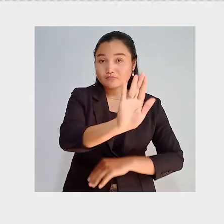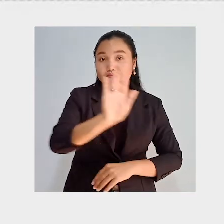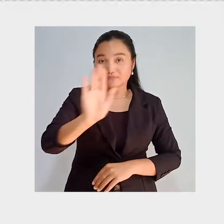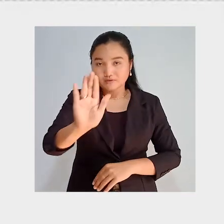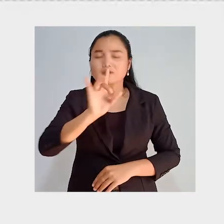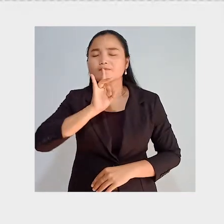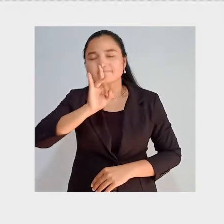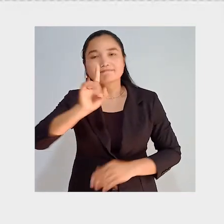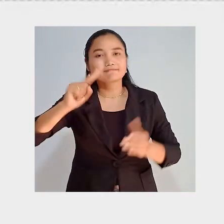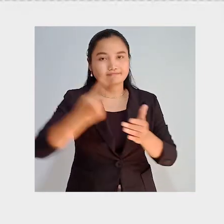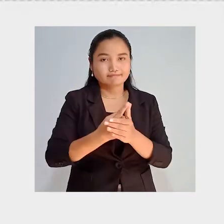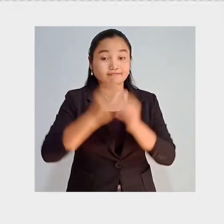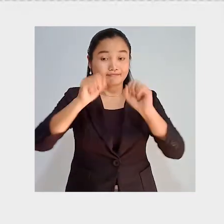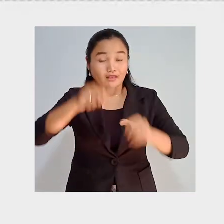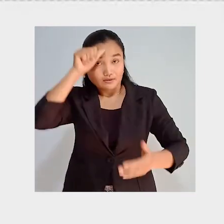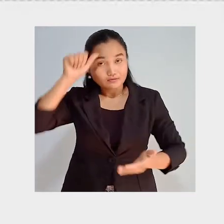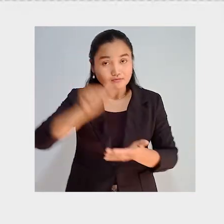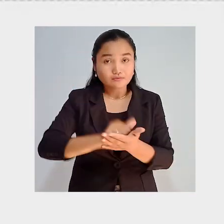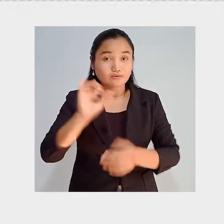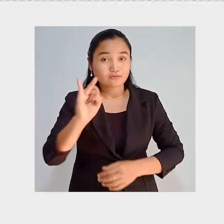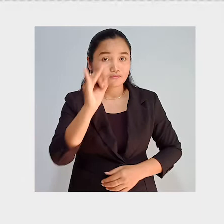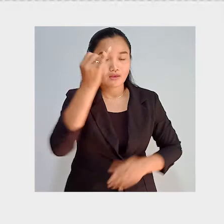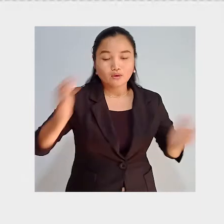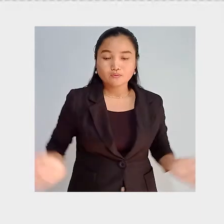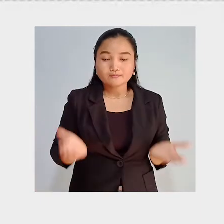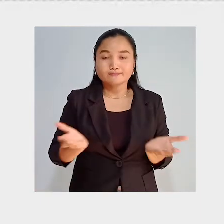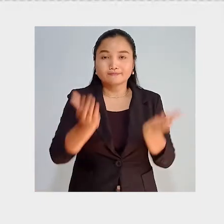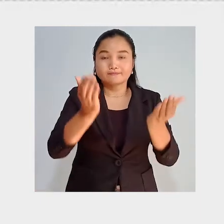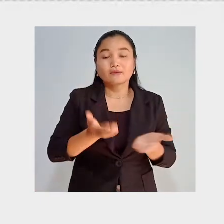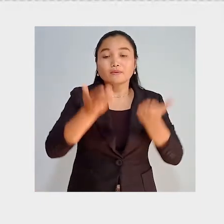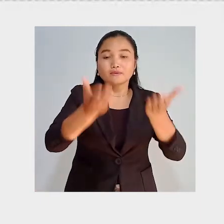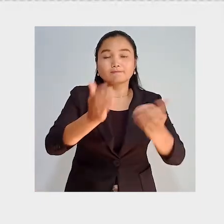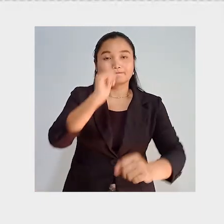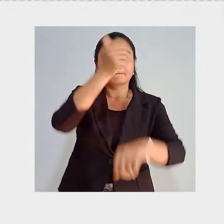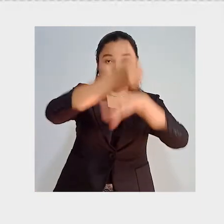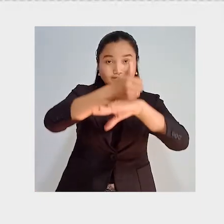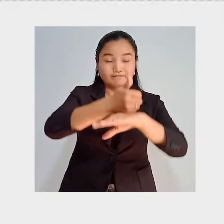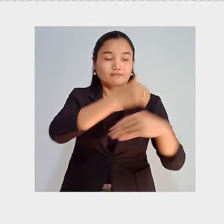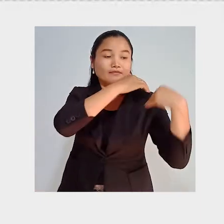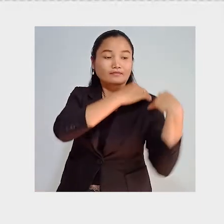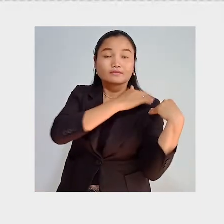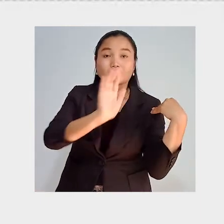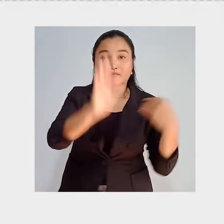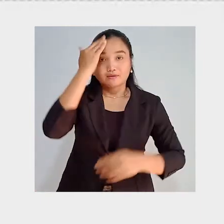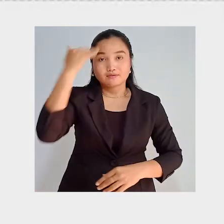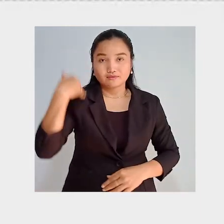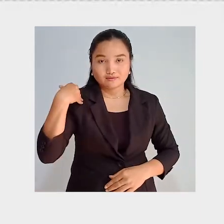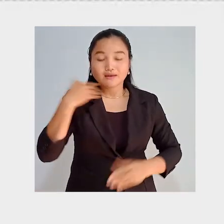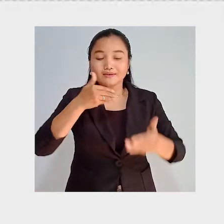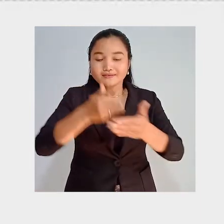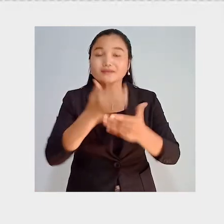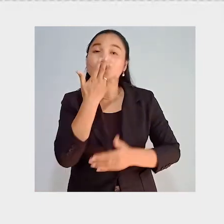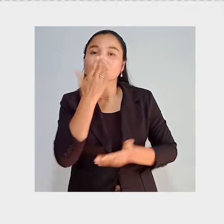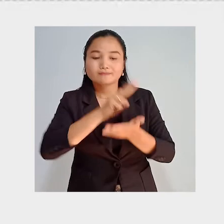ជានឹងបានចូលរួមចំណែកក្នុងការសម្រេចនៅការលើកកម្ពស់ទូរនីតិនិងភាពជាអ្នកដឹកនាំរបស់ស្ត្រីនៅក្នុងវិស័យទឹក